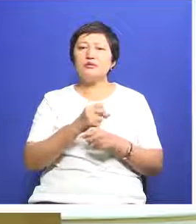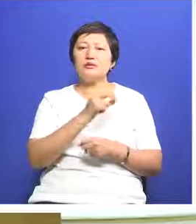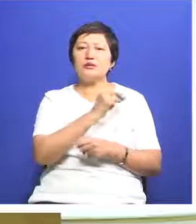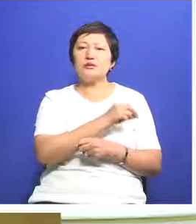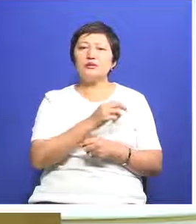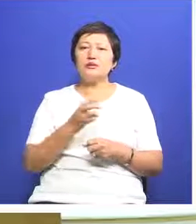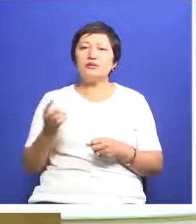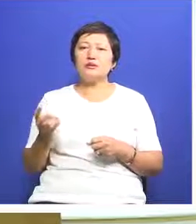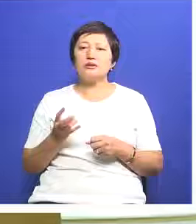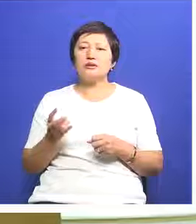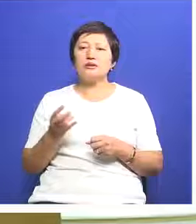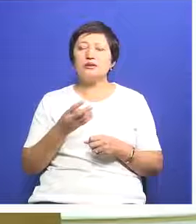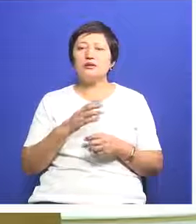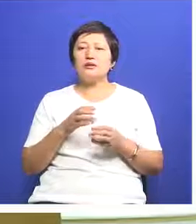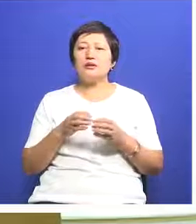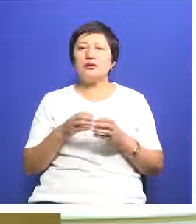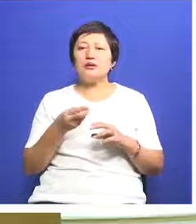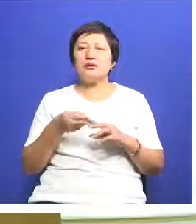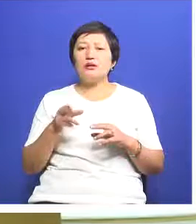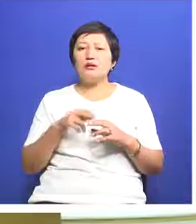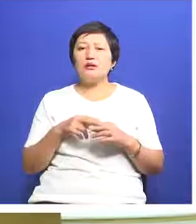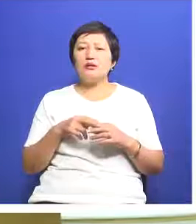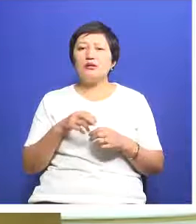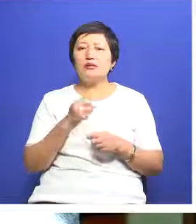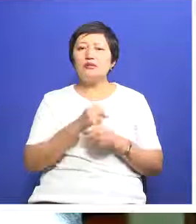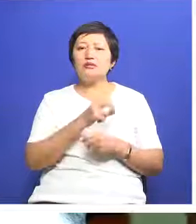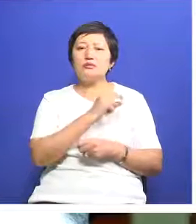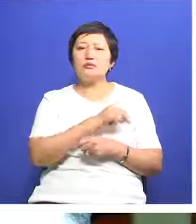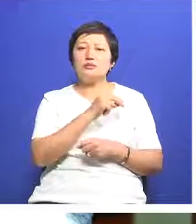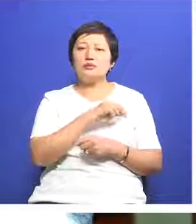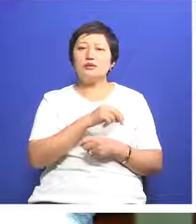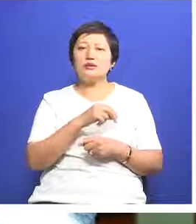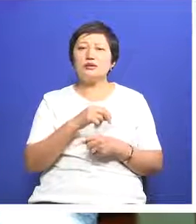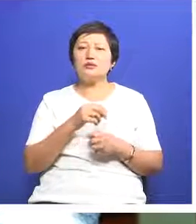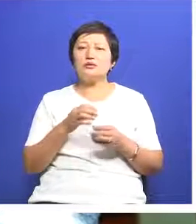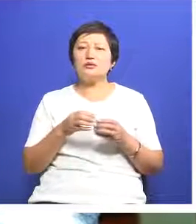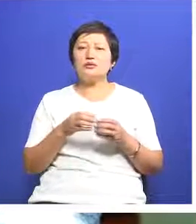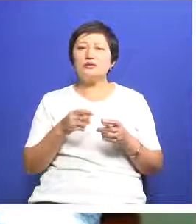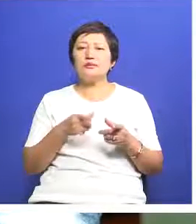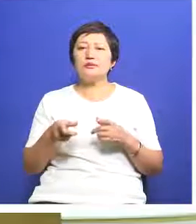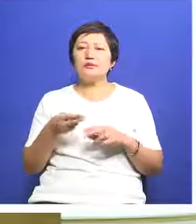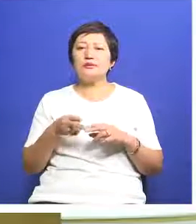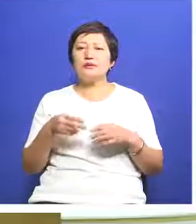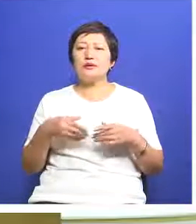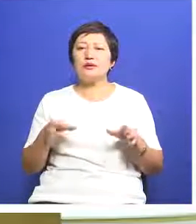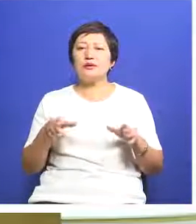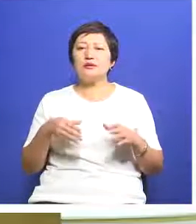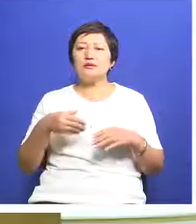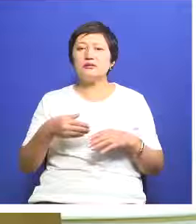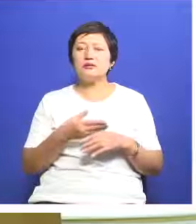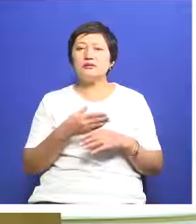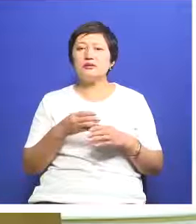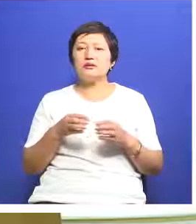керек. Оған да жұмыстар жүріп атыр. Бізде енді ашылып отқан